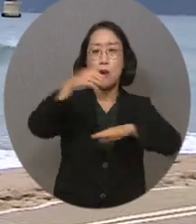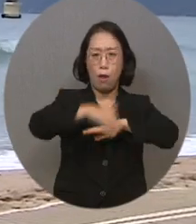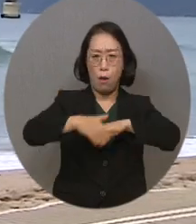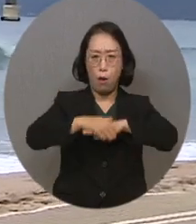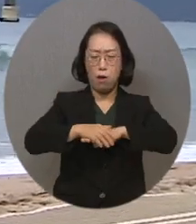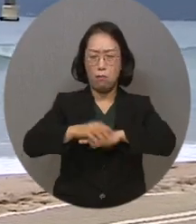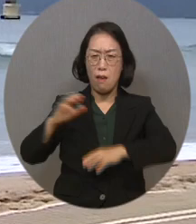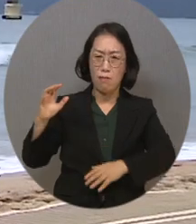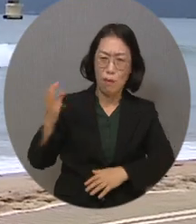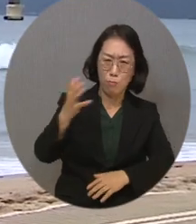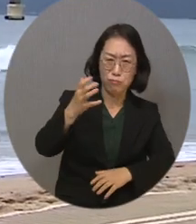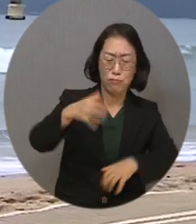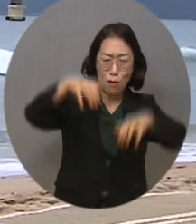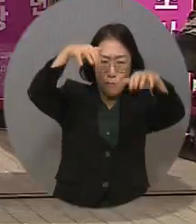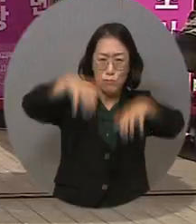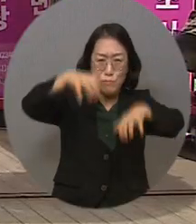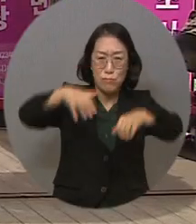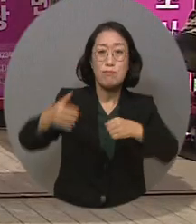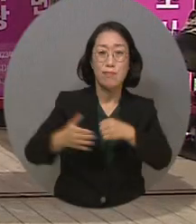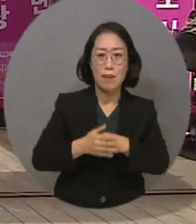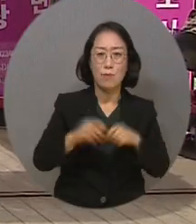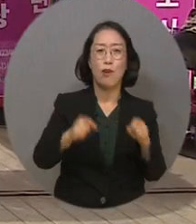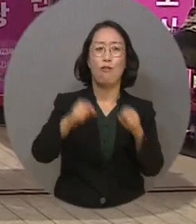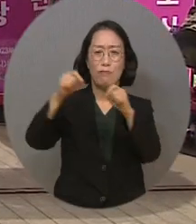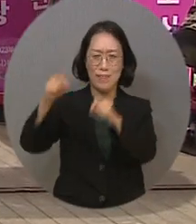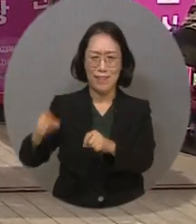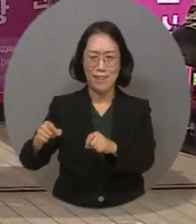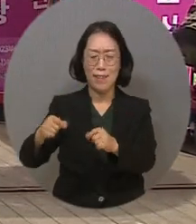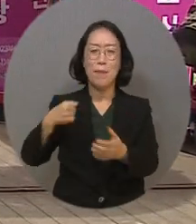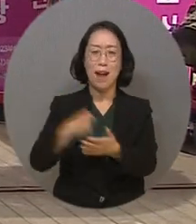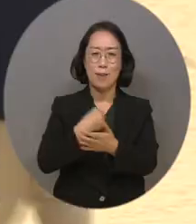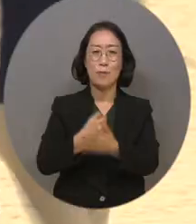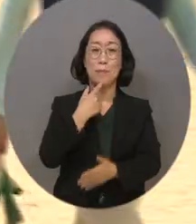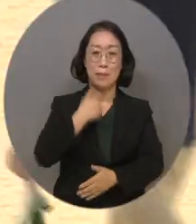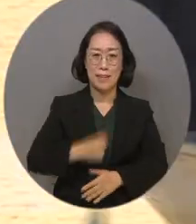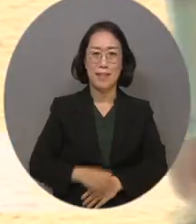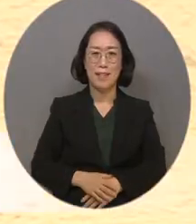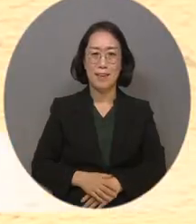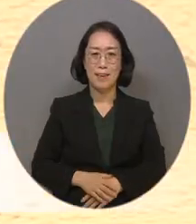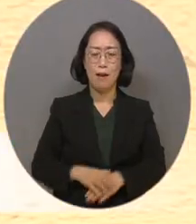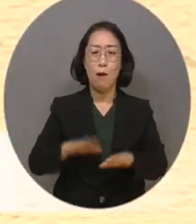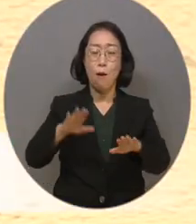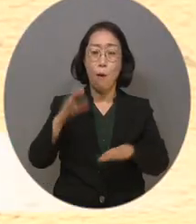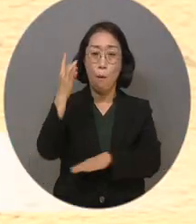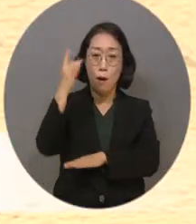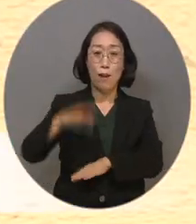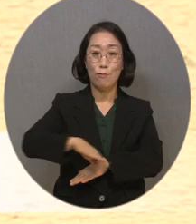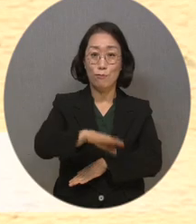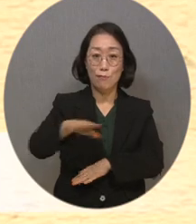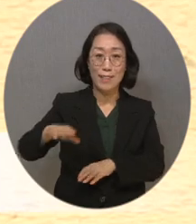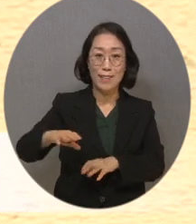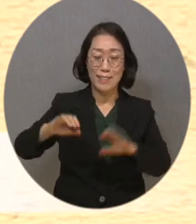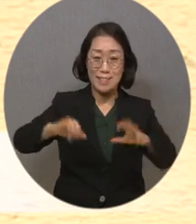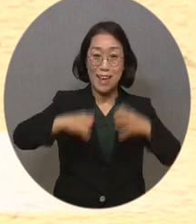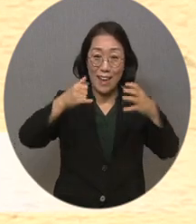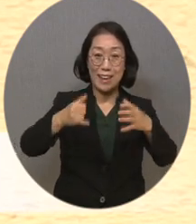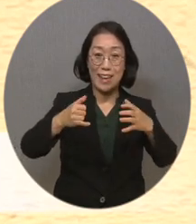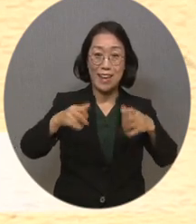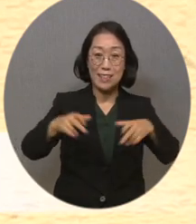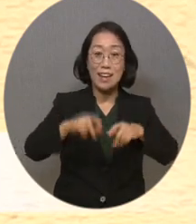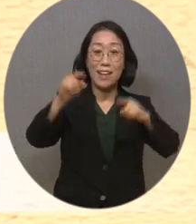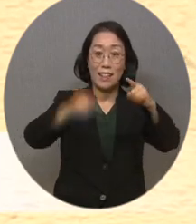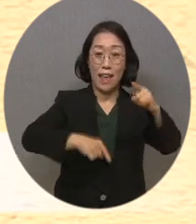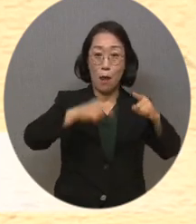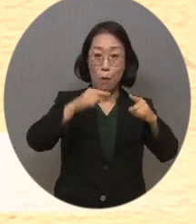태풍 카눈으로 인해 일정이 연기돼 아쉬움을 남겼습니다. 반갑습니다. 원래는 우리 세계 장애인 대회 할 때